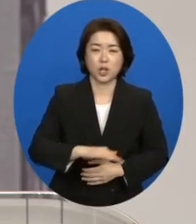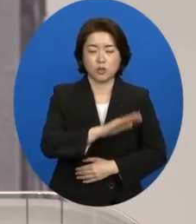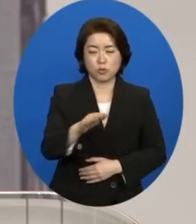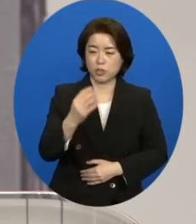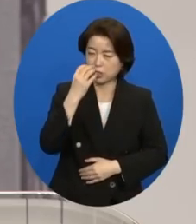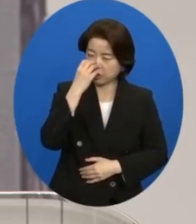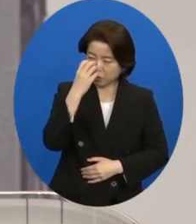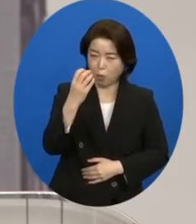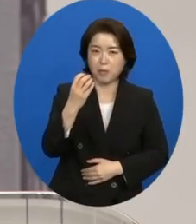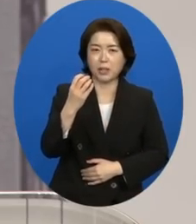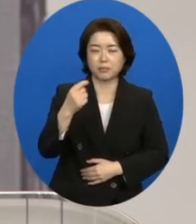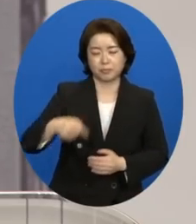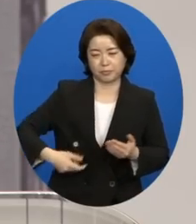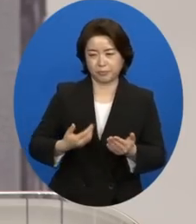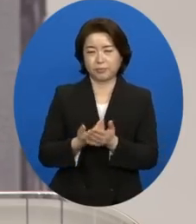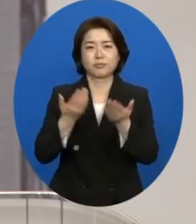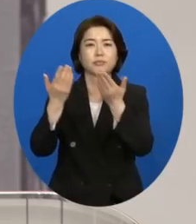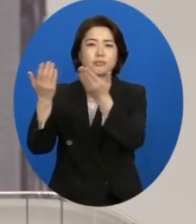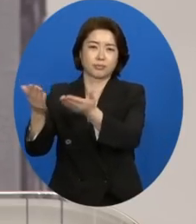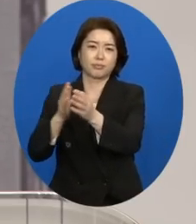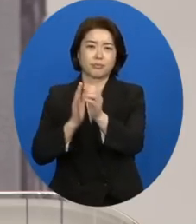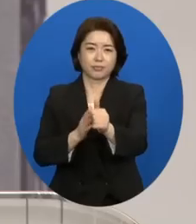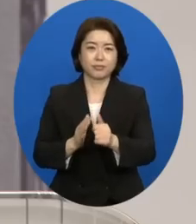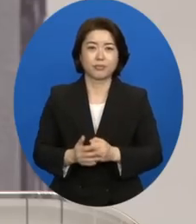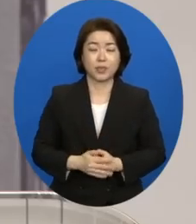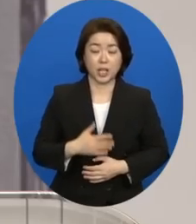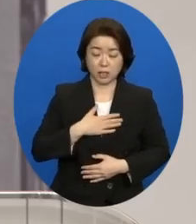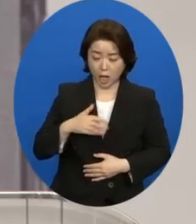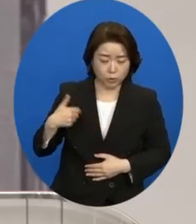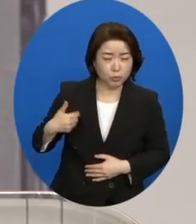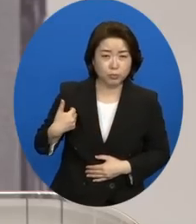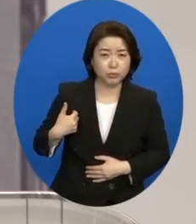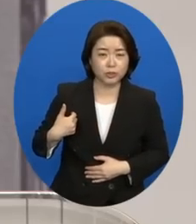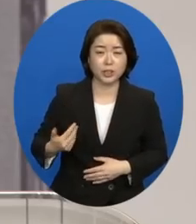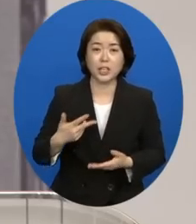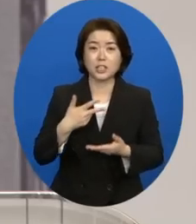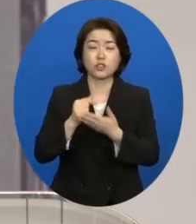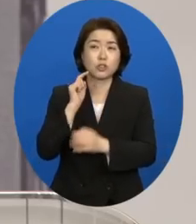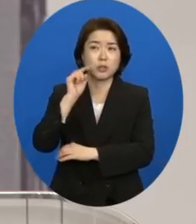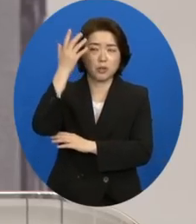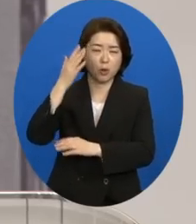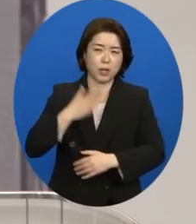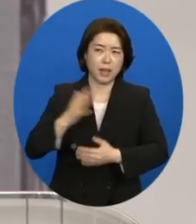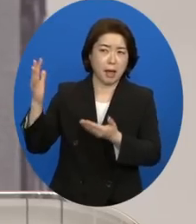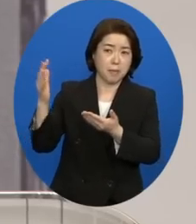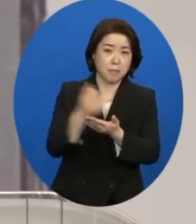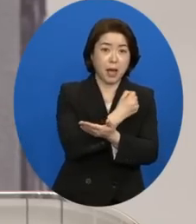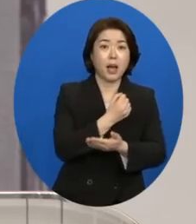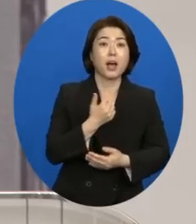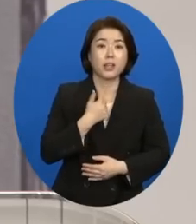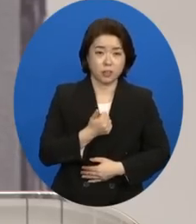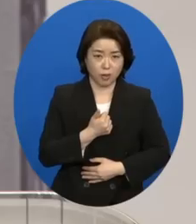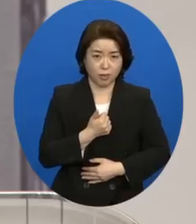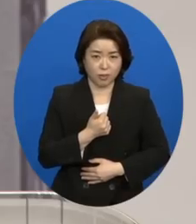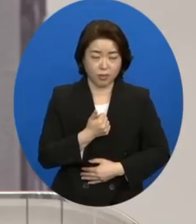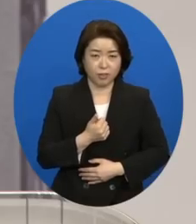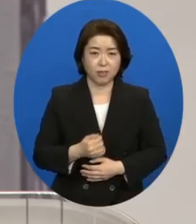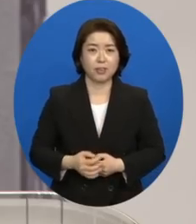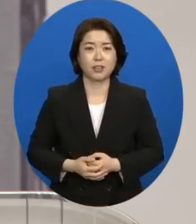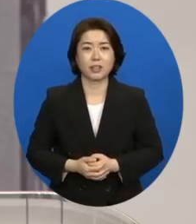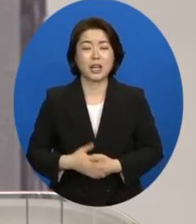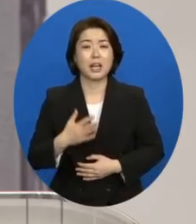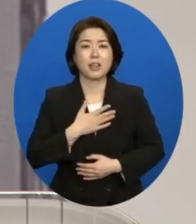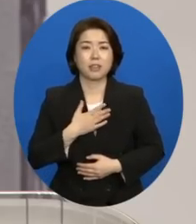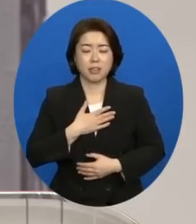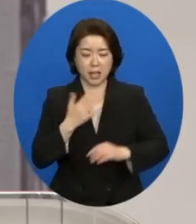시간 회개하십시오 나도 모르게 주님의 영광을 가로 챘던 것